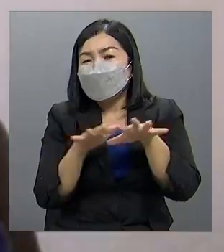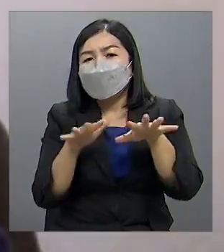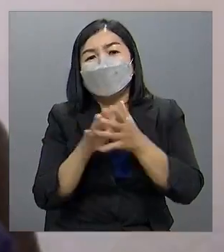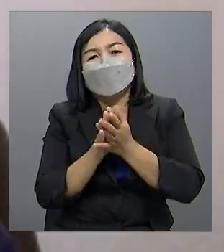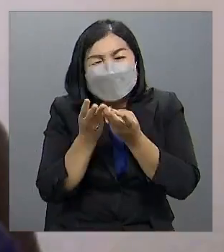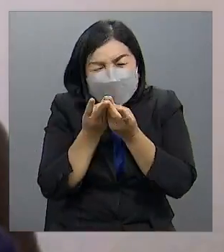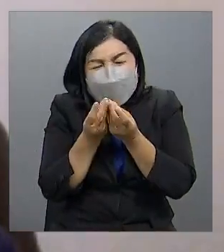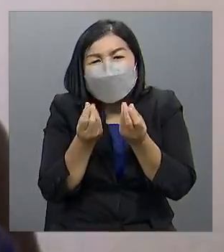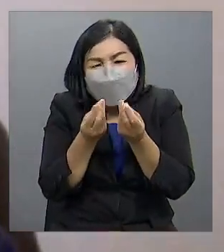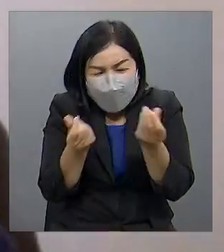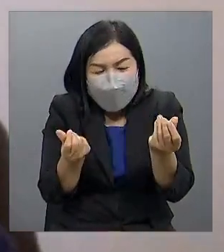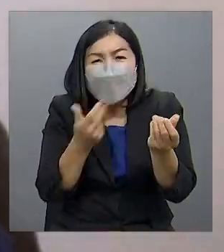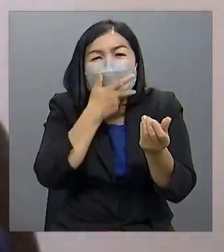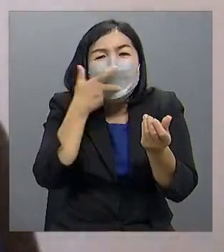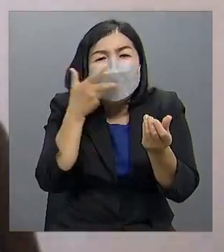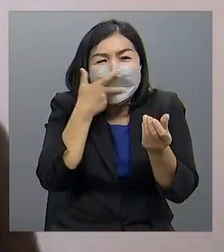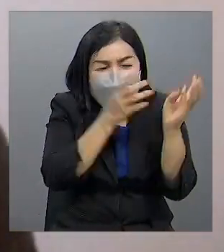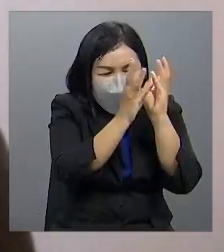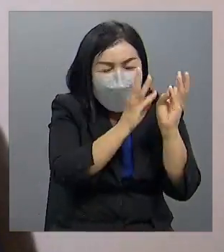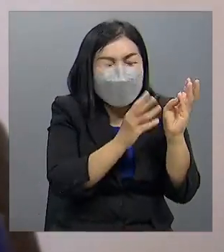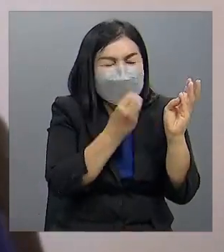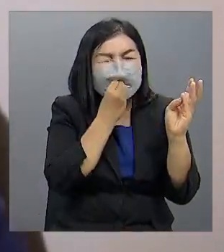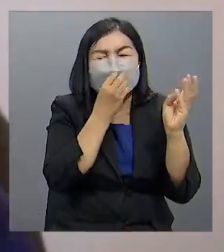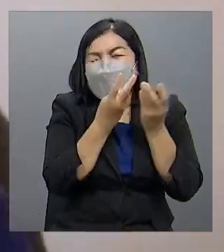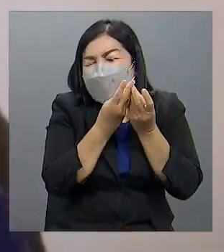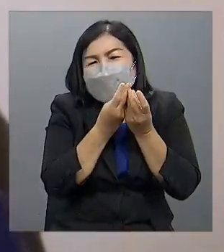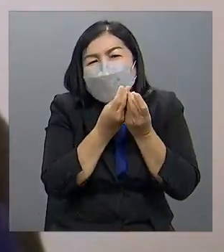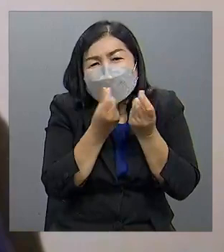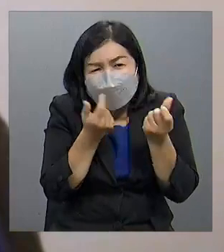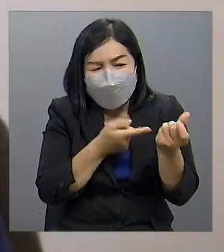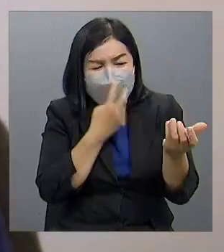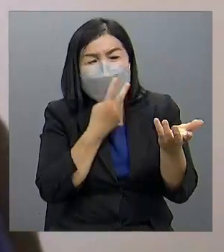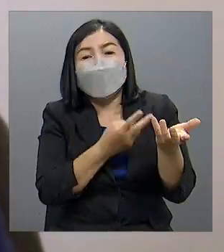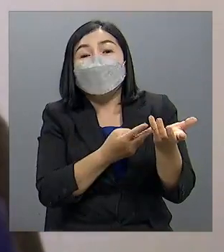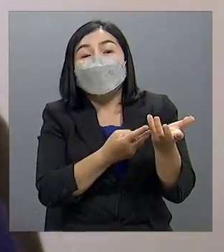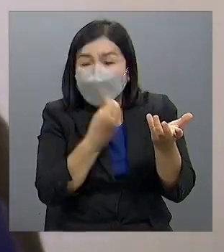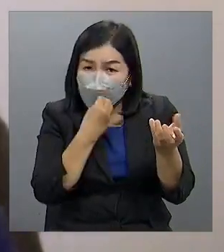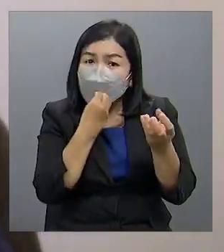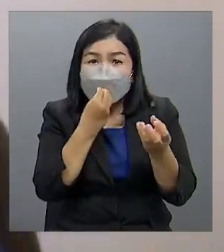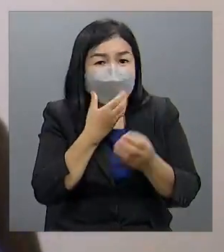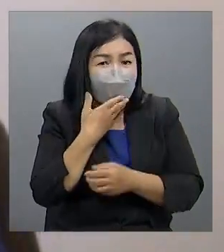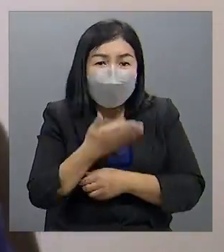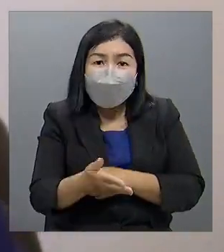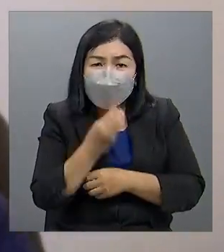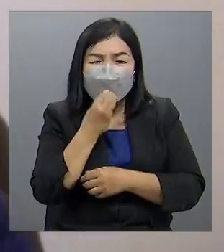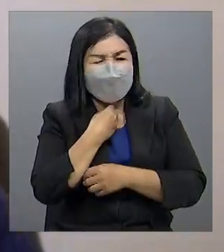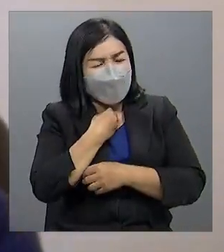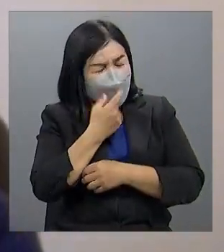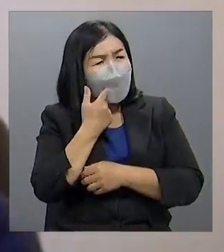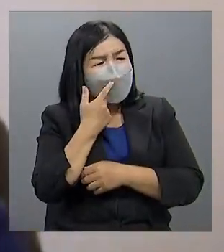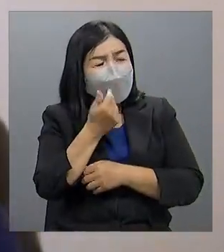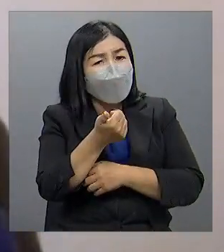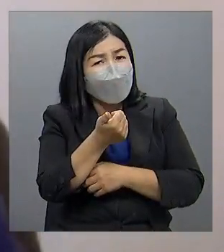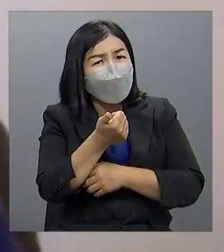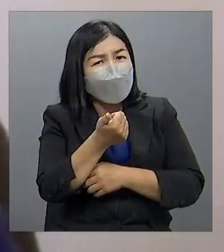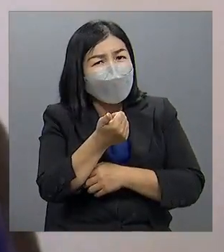ำตาลที่เคลือบแล้วมันยังมีความแบบมันวาวใช่ไหมครับ ครับ ผมก็ทานมาเรื่อยๆแหละแต่ว่าผมว่ามันก็อร่อยดีนะมัน